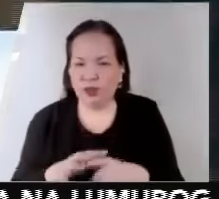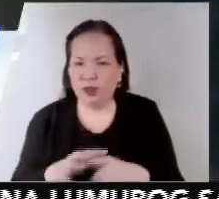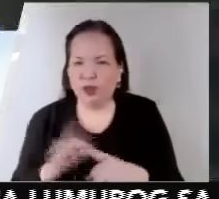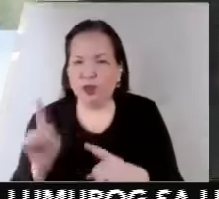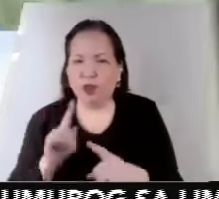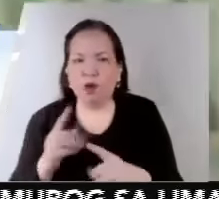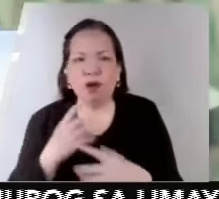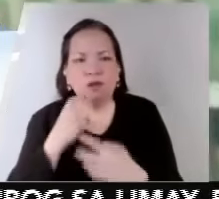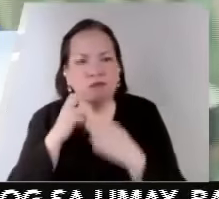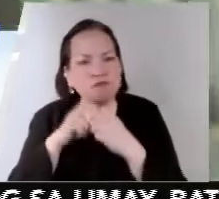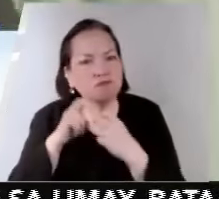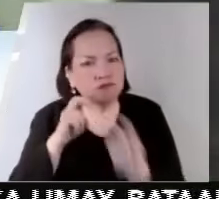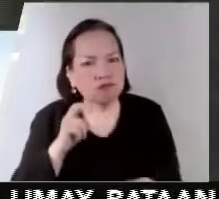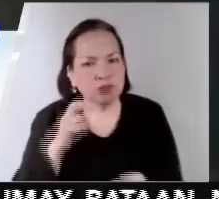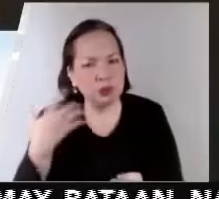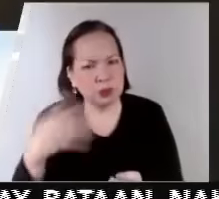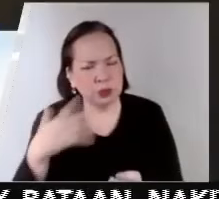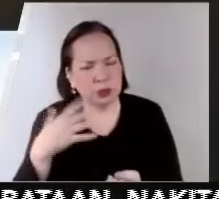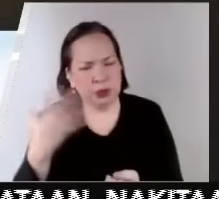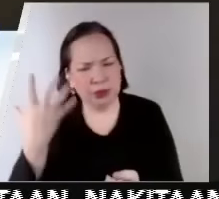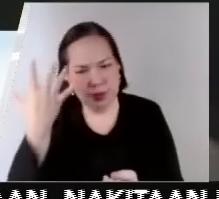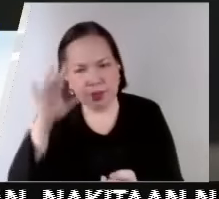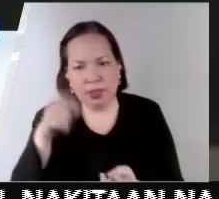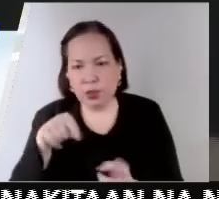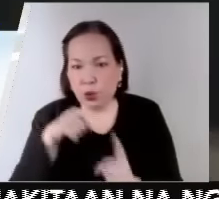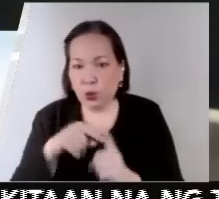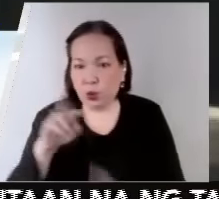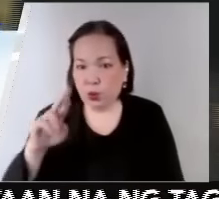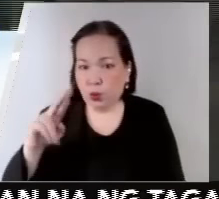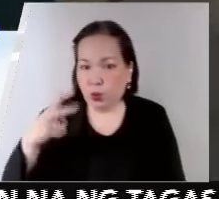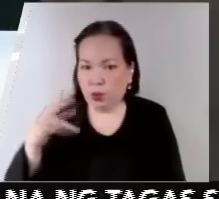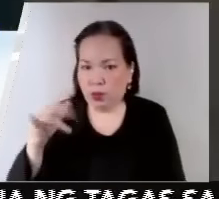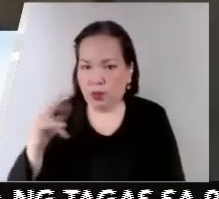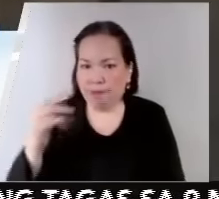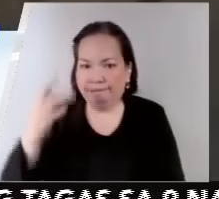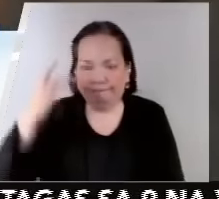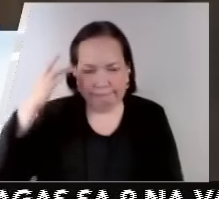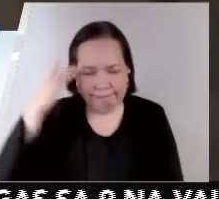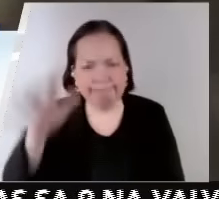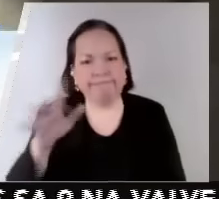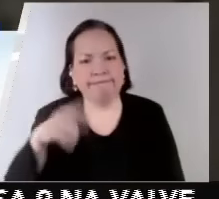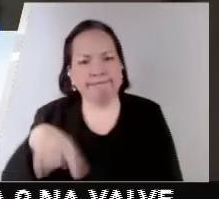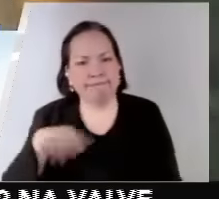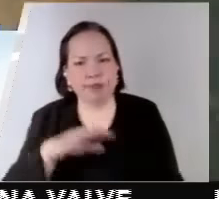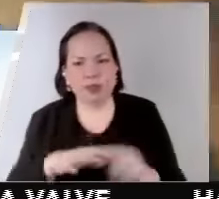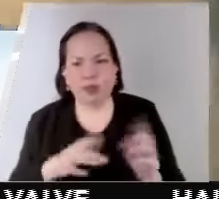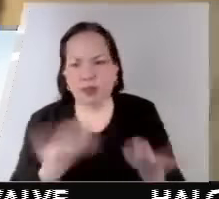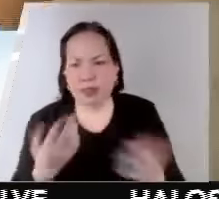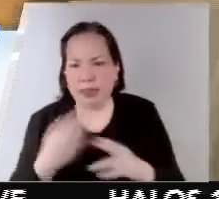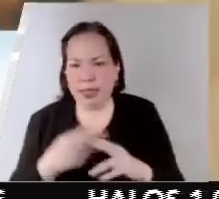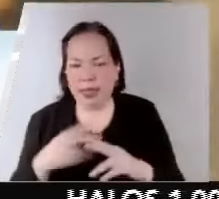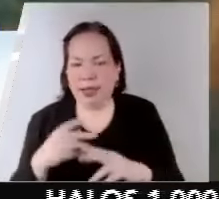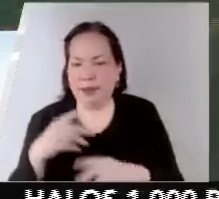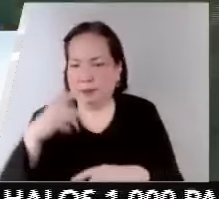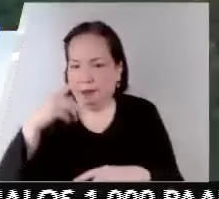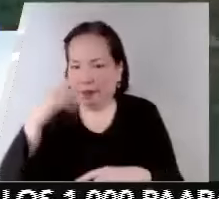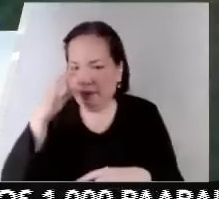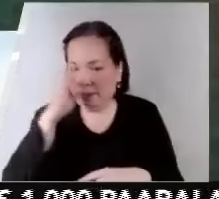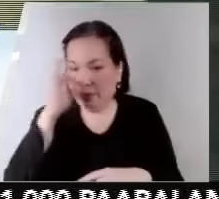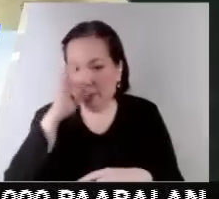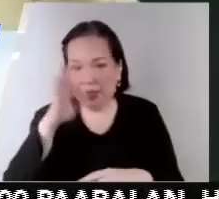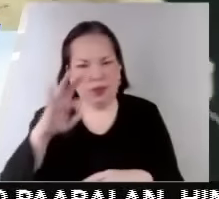ang top-notch acting ni Rian Ramos na gumanap bilang si Filipina, ang ina ni na Eduardo